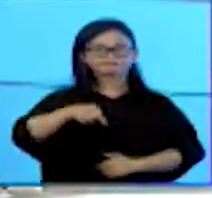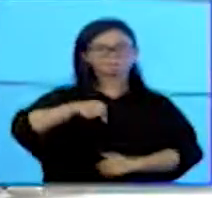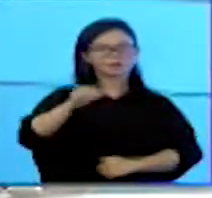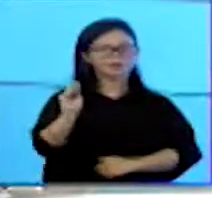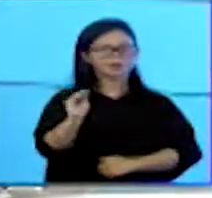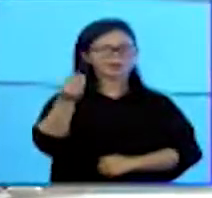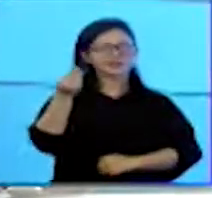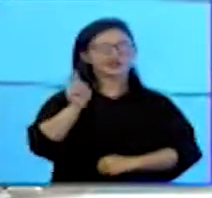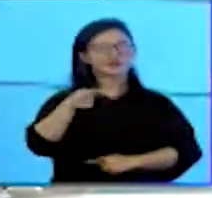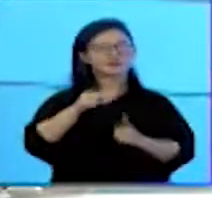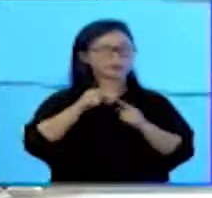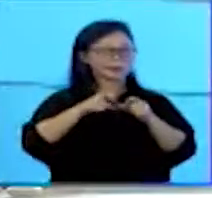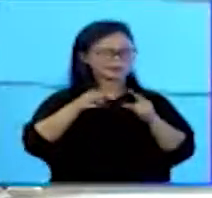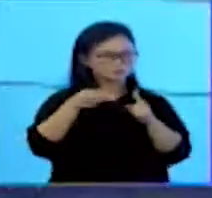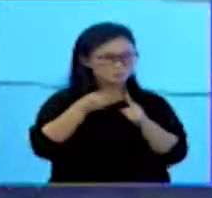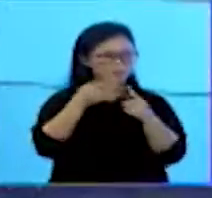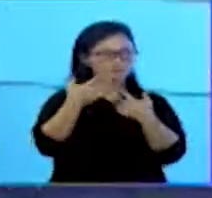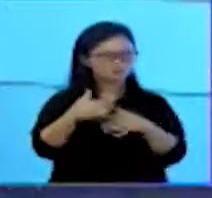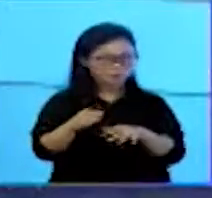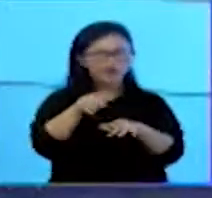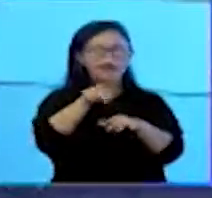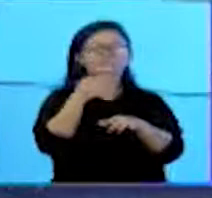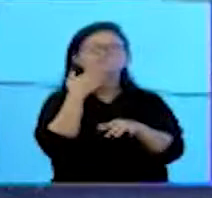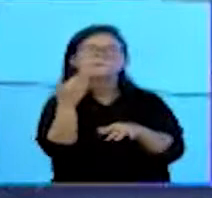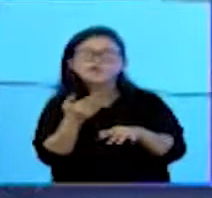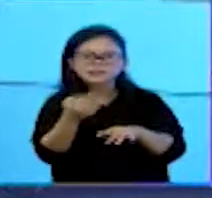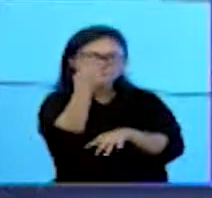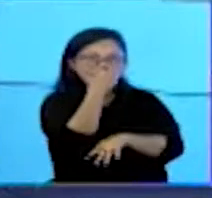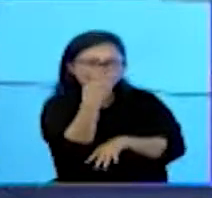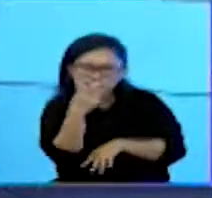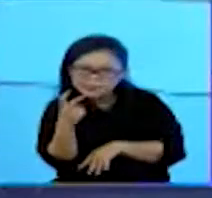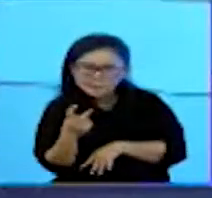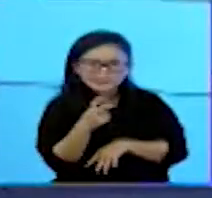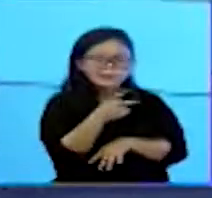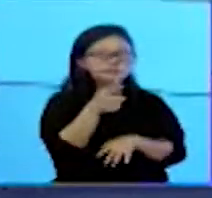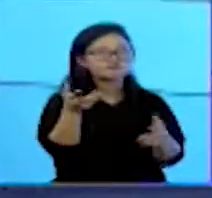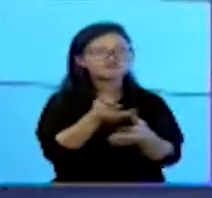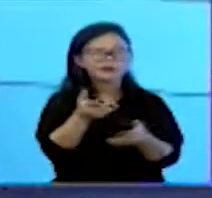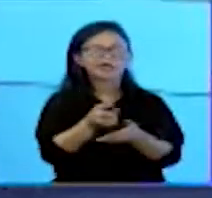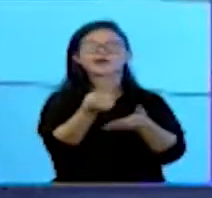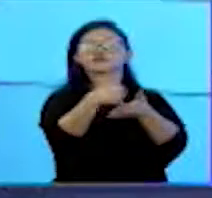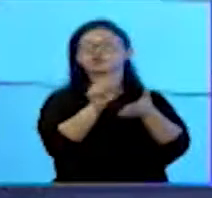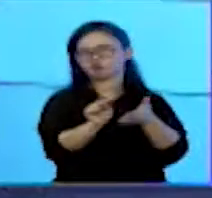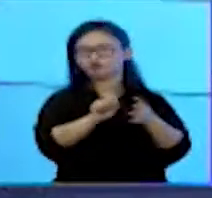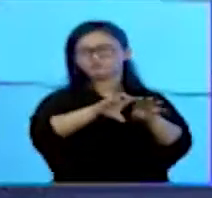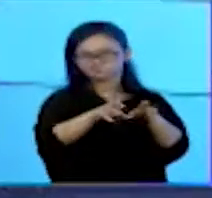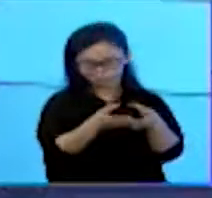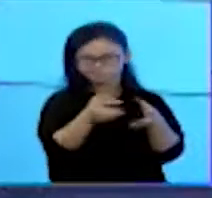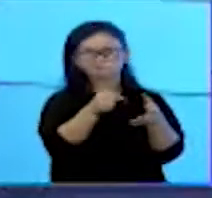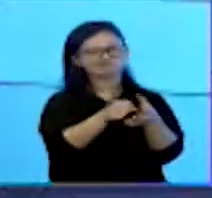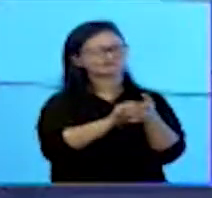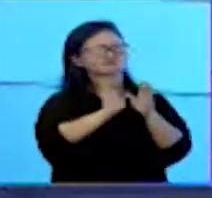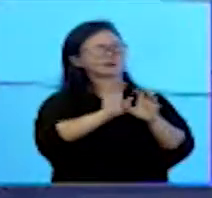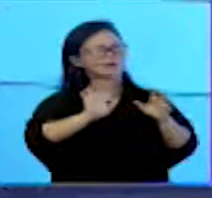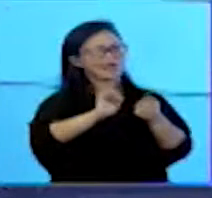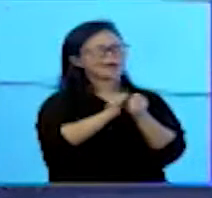Pemberlakuan PSBB di DKI Jakarta, salah satu yang menjadi target adalah menurunkan kasus positif yang muncul dari klaster perkantoran.